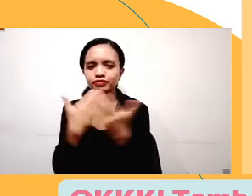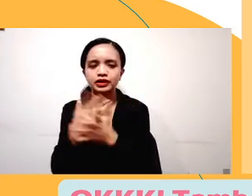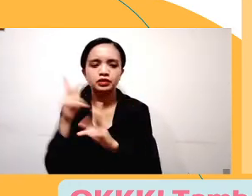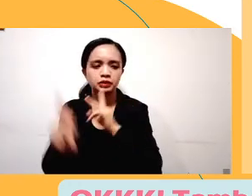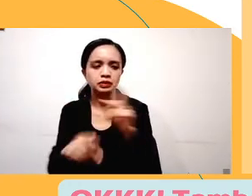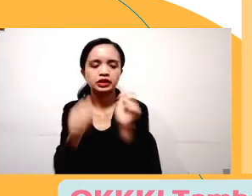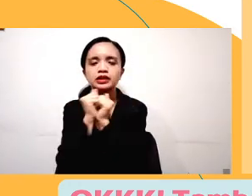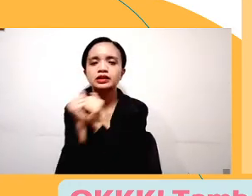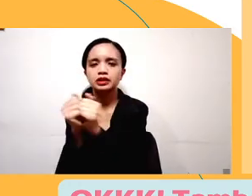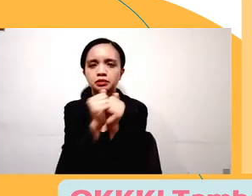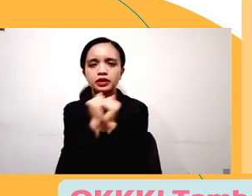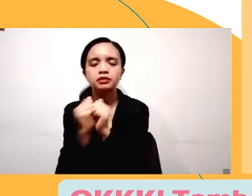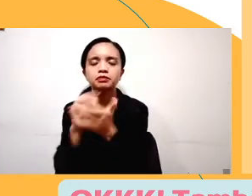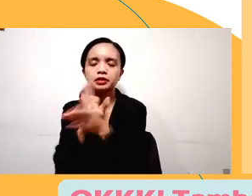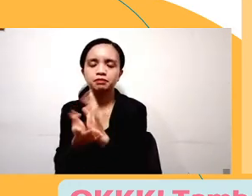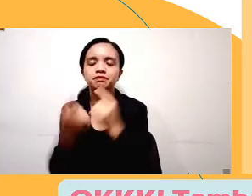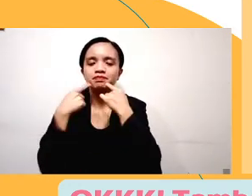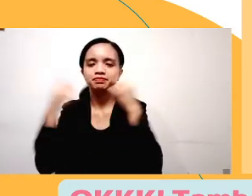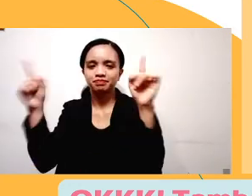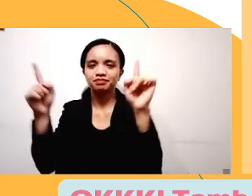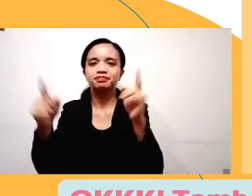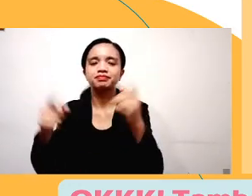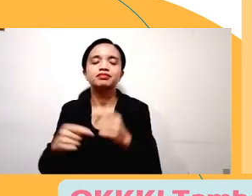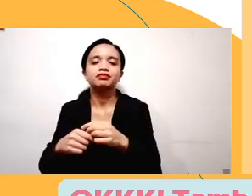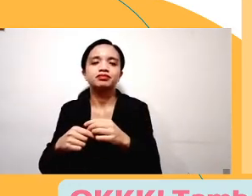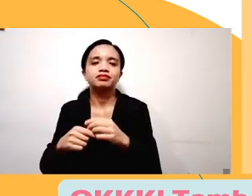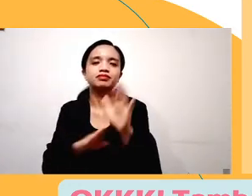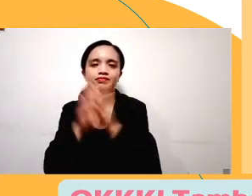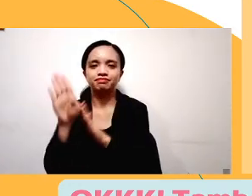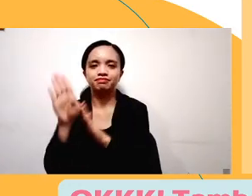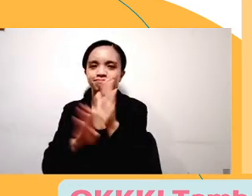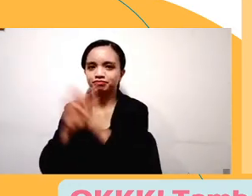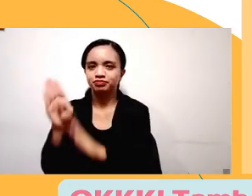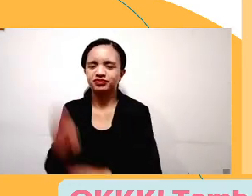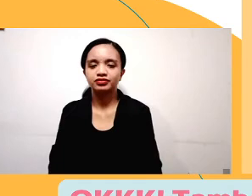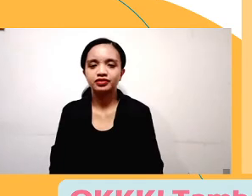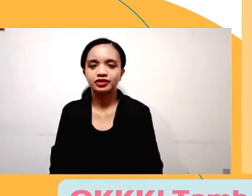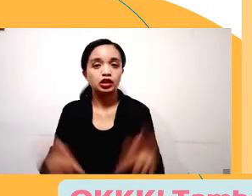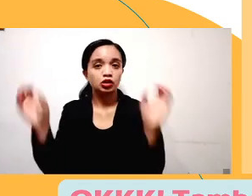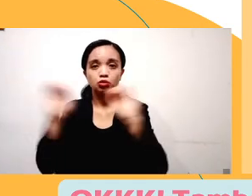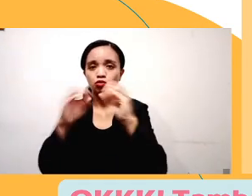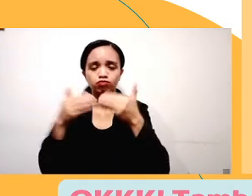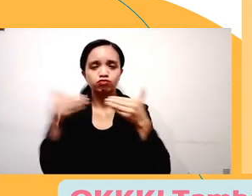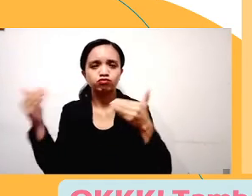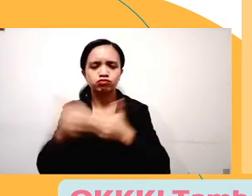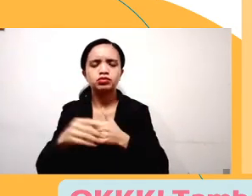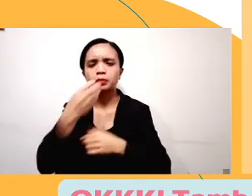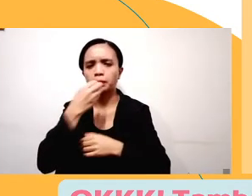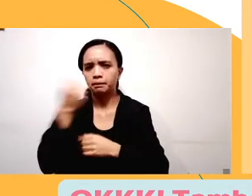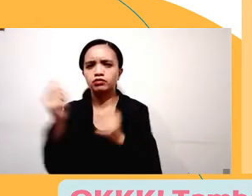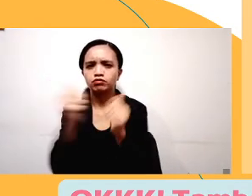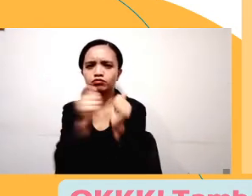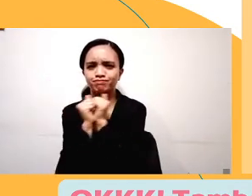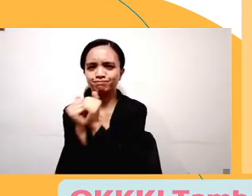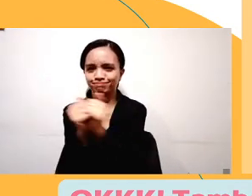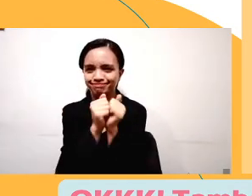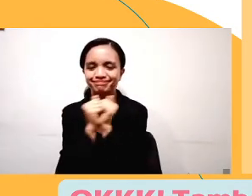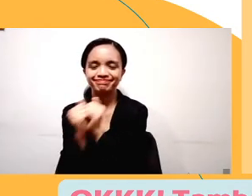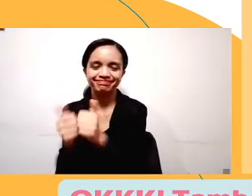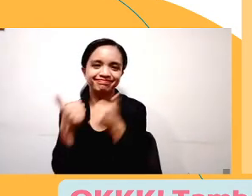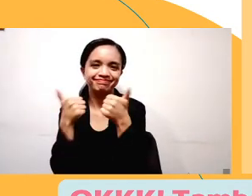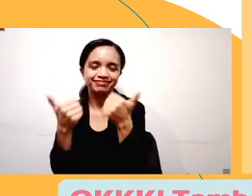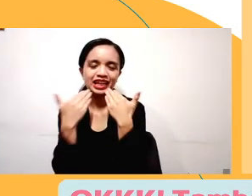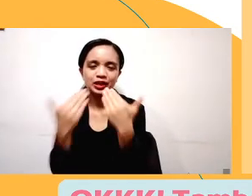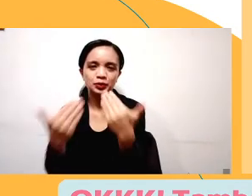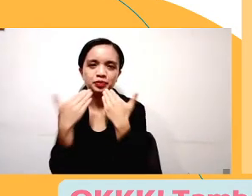yumayabong at umuunlad. So, walang nauuna, maganda yung sabay-sabay tayo. Okay? Next po, patuloy